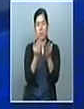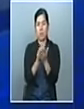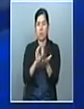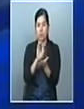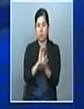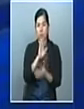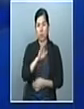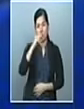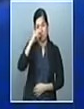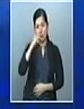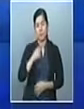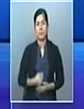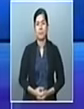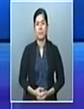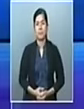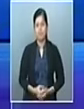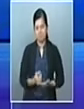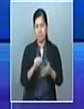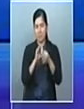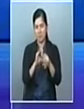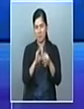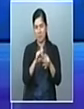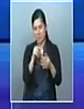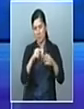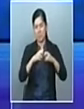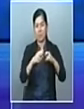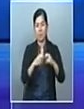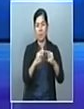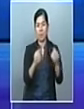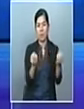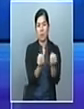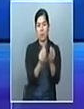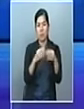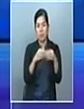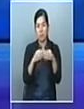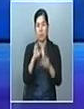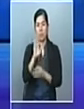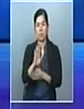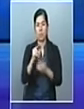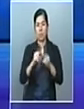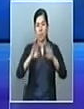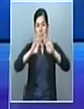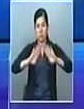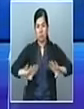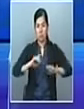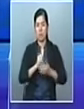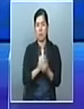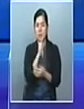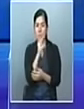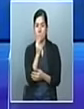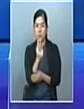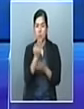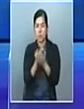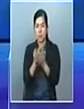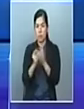างนะคะสิ่งหนึ่งแน่นอนว่ามันกระทบแน่นอนนะคะกับตลาดเอเชียในเช้าวันนี้ด้วยและถ้าหากว่ามองในทิศทางของตลาดหุ้นไทยค่ะ